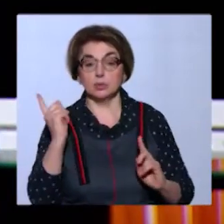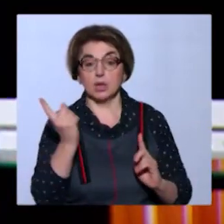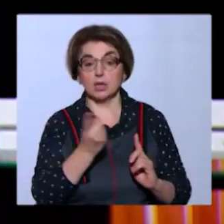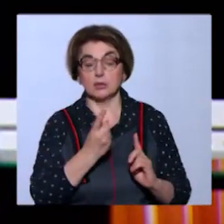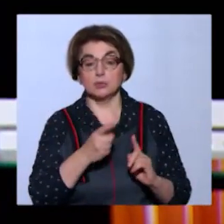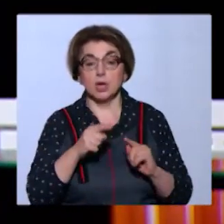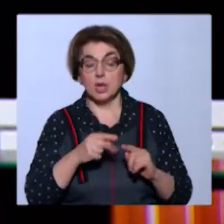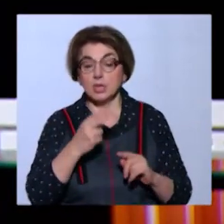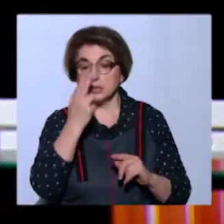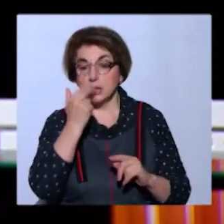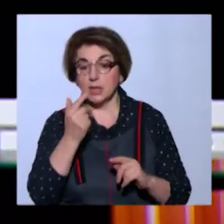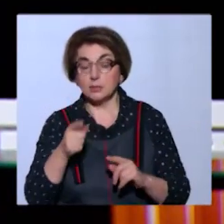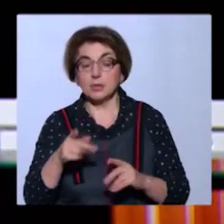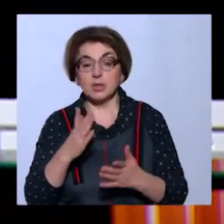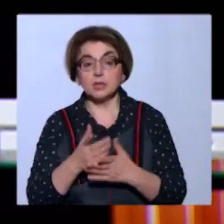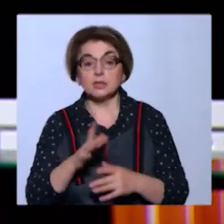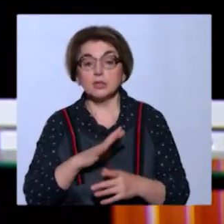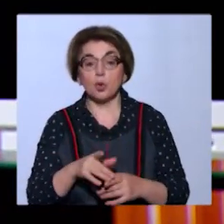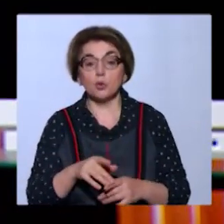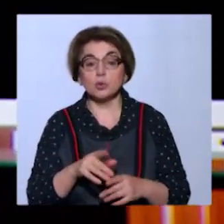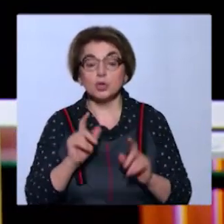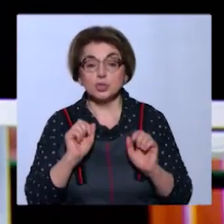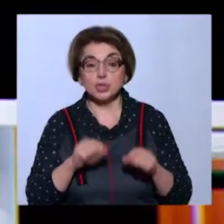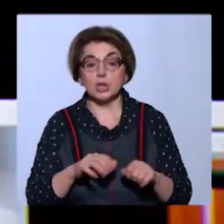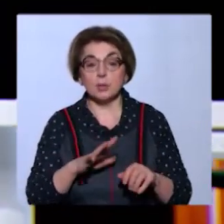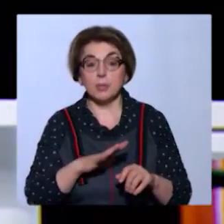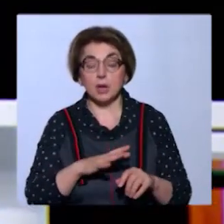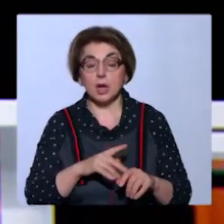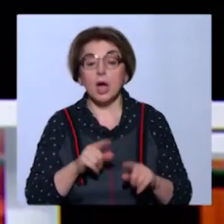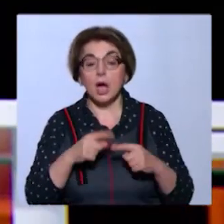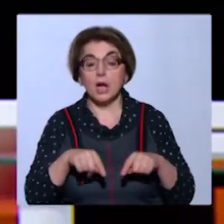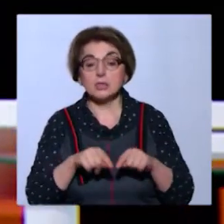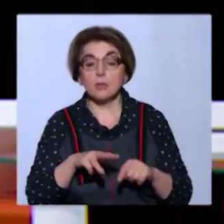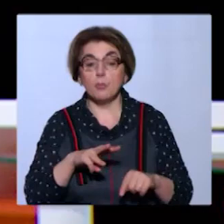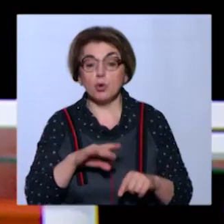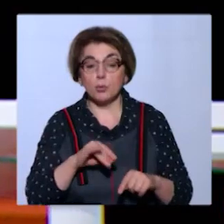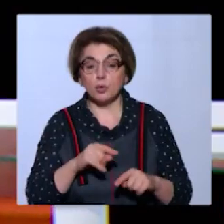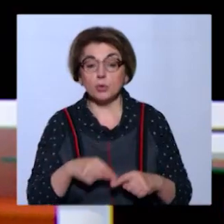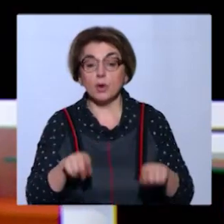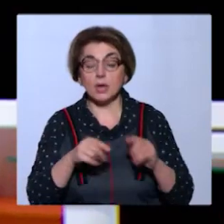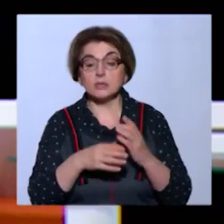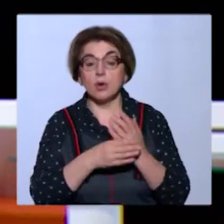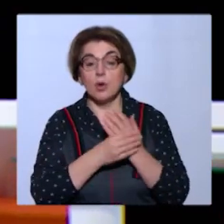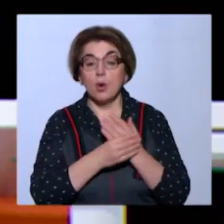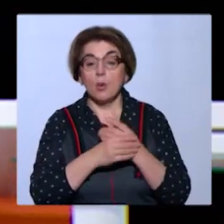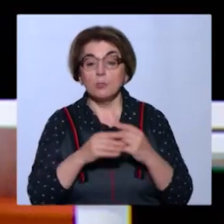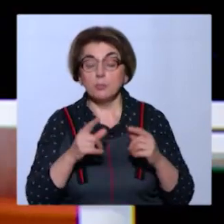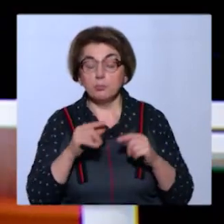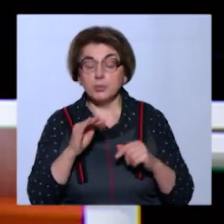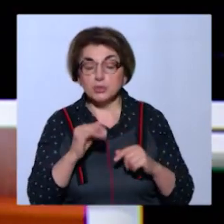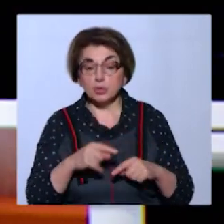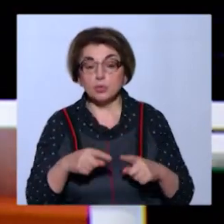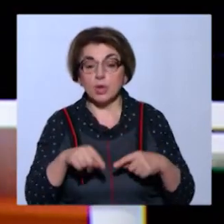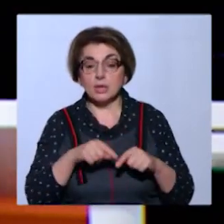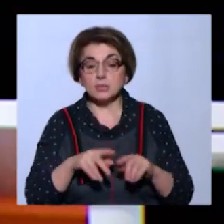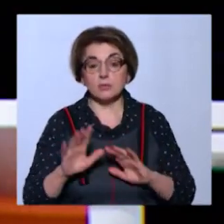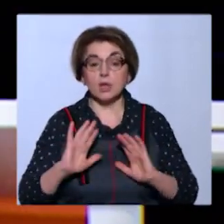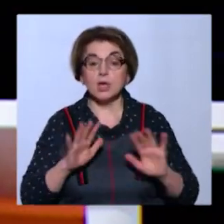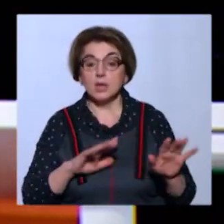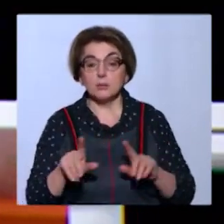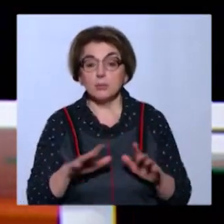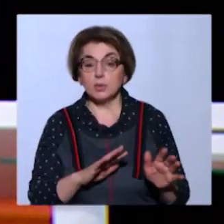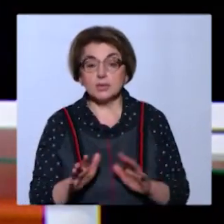ეს ადაპტაციები, რა თქმა უნდა, შეიძლება იყოს როგორც მორფოლოგიური, ასევე ფიზიოლოგიური და ქცევითი. შემდეგი დონე,